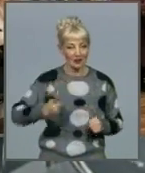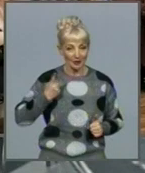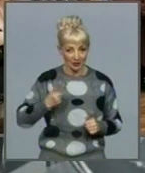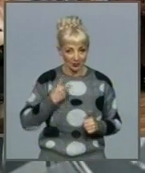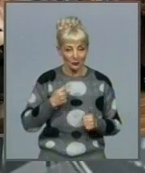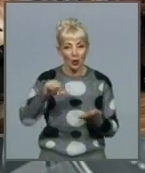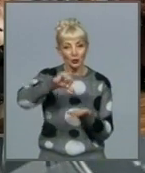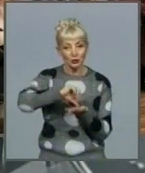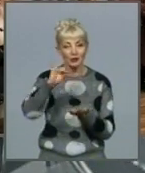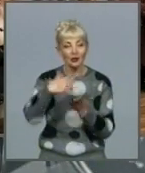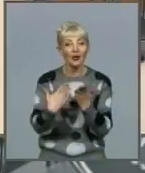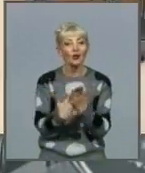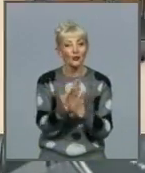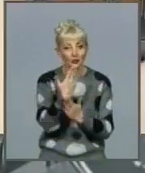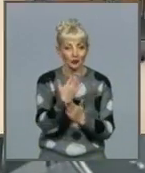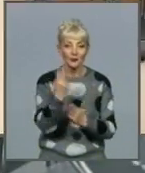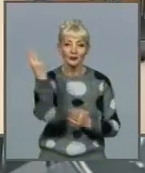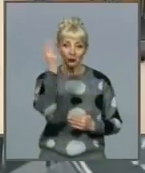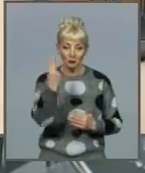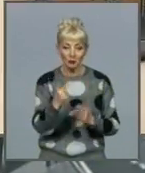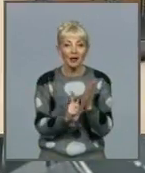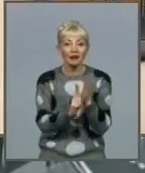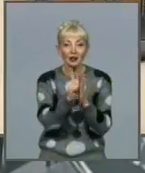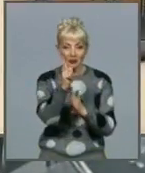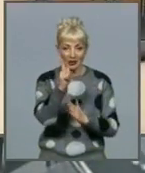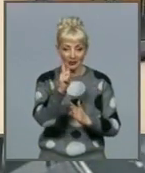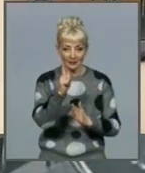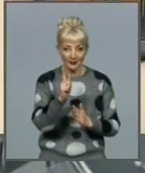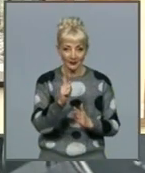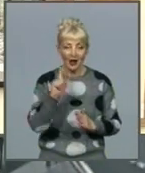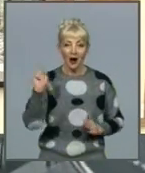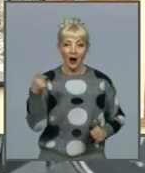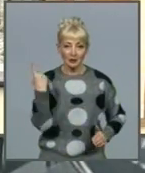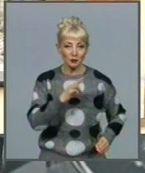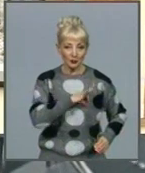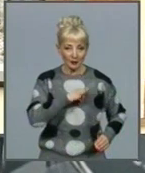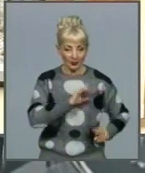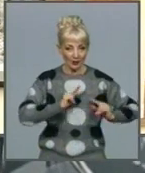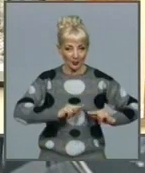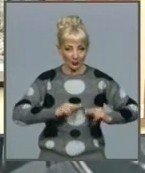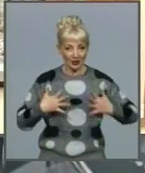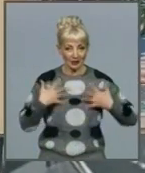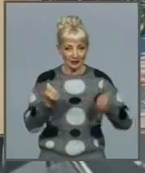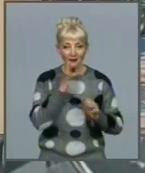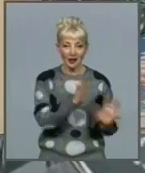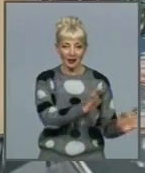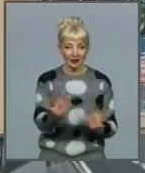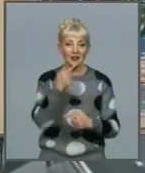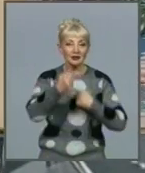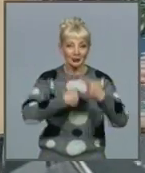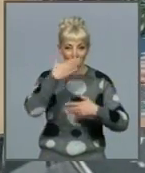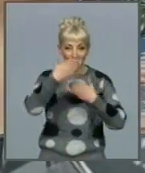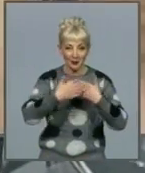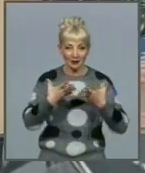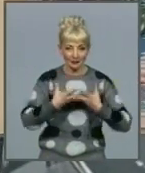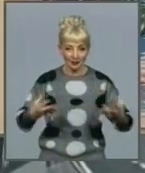новачки – художники-початківці. Обласний профсоюз працівників здравоохранення традиційно в передвір'ї весни проводить